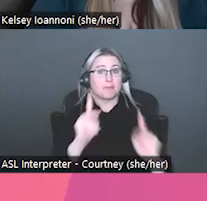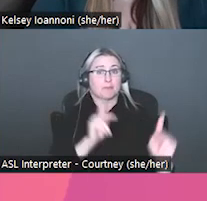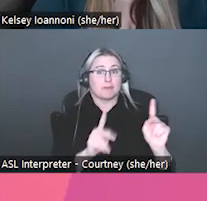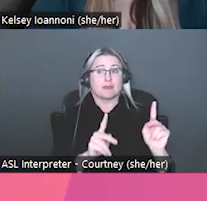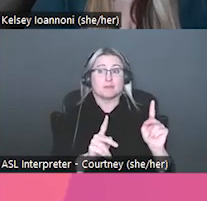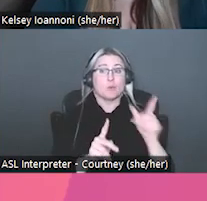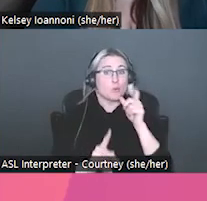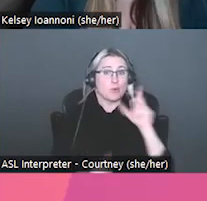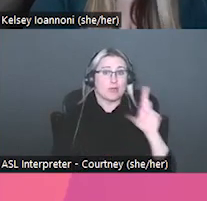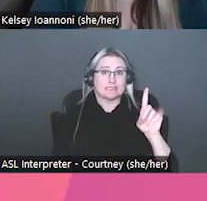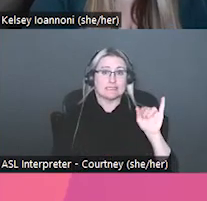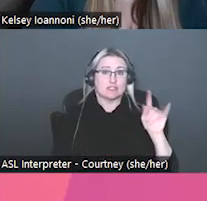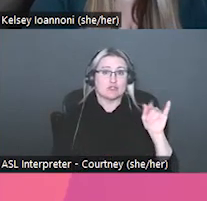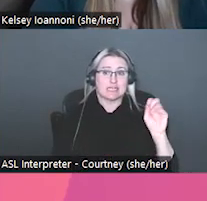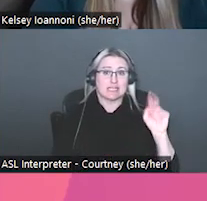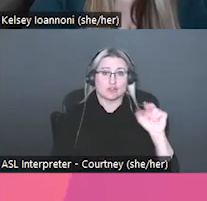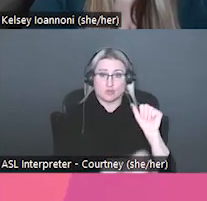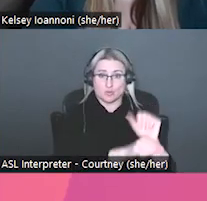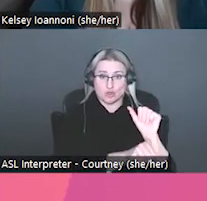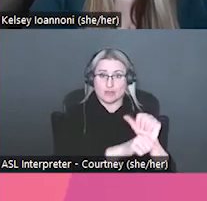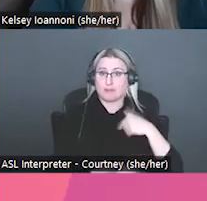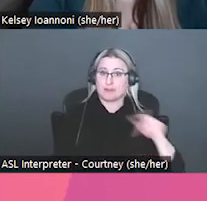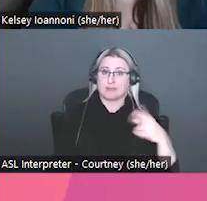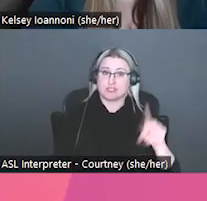citer donc des gens donc,